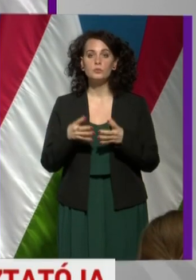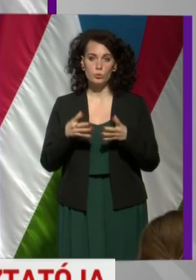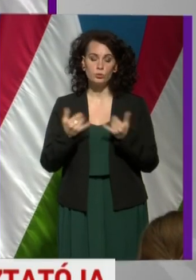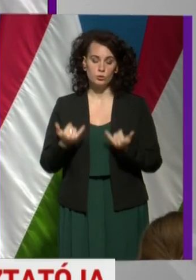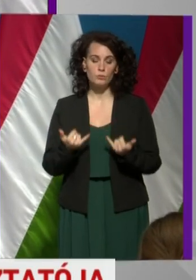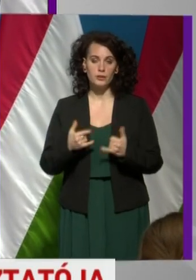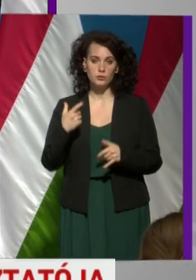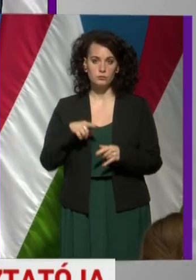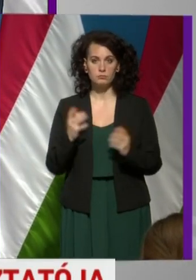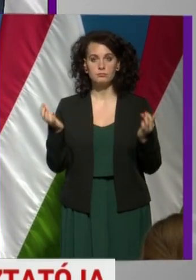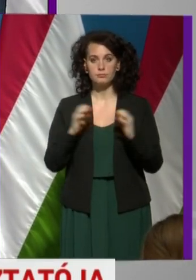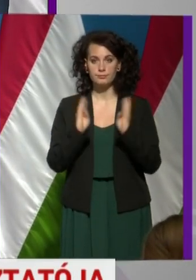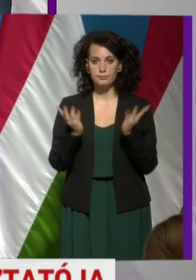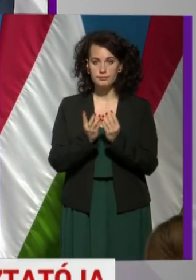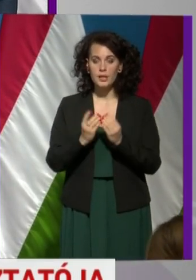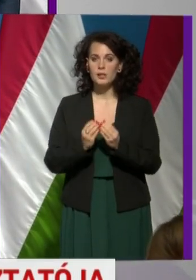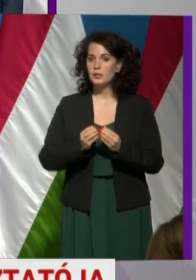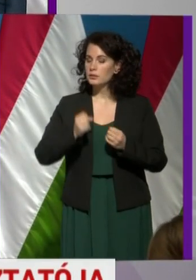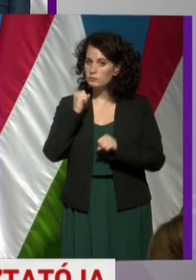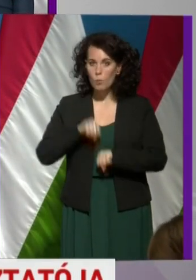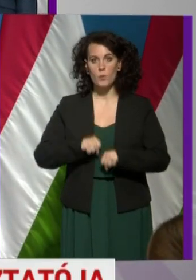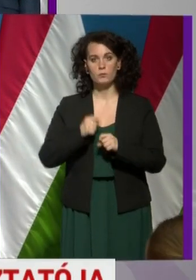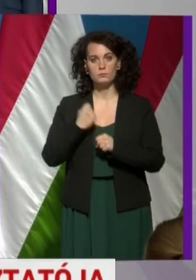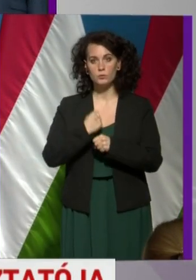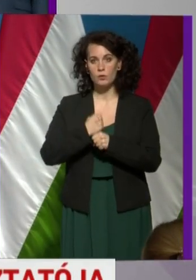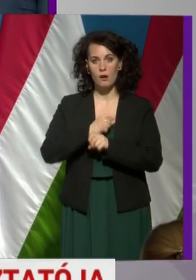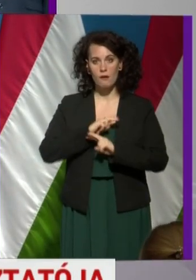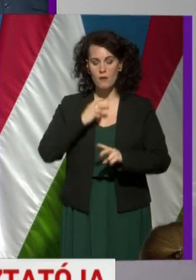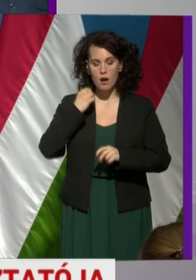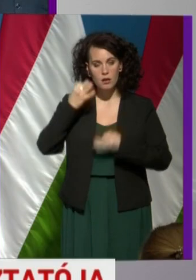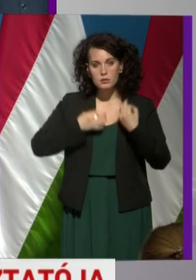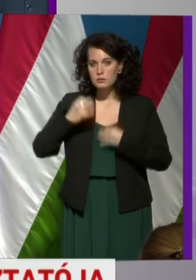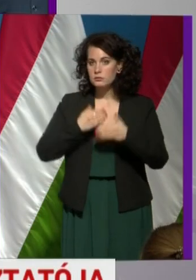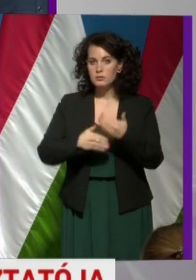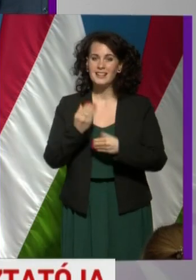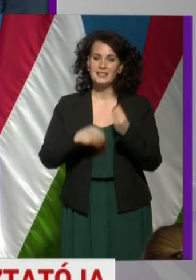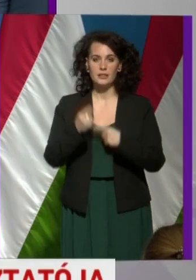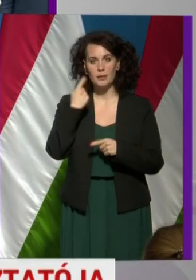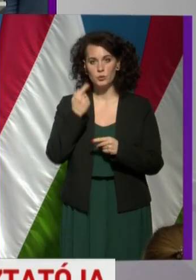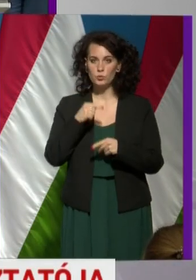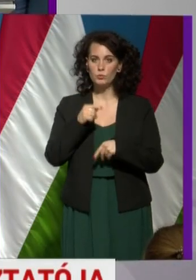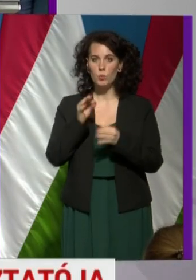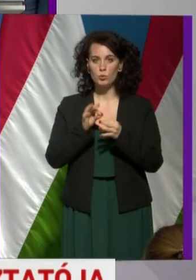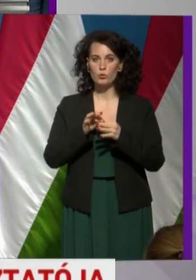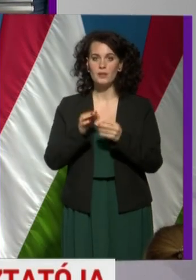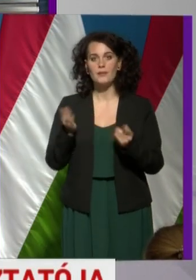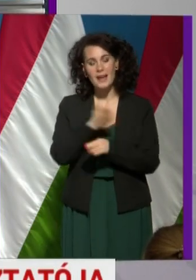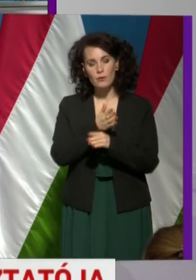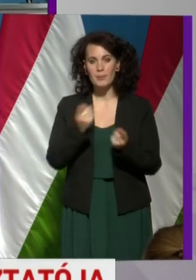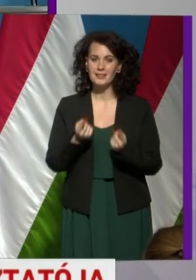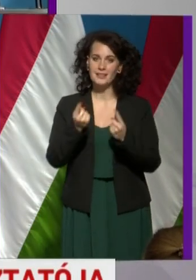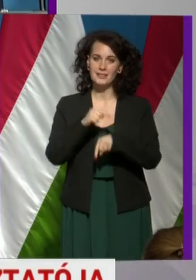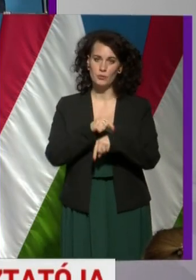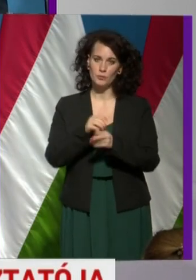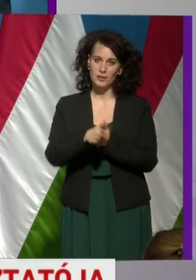ülésezett, megfeszített munka folyik a háttérben, ezért nem tudtunk ma sem pontosan az eredetileg meghirdetett időpontban kezdeni.